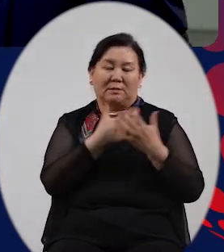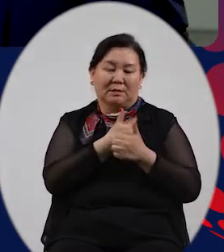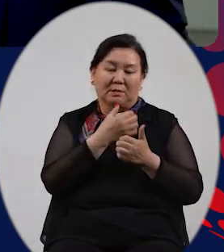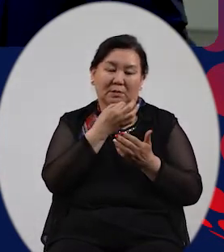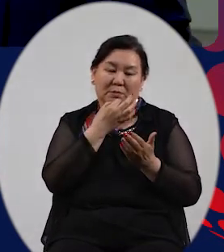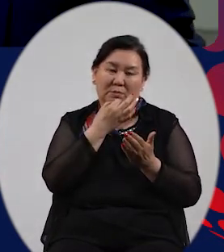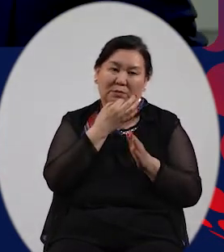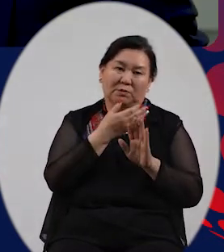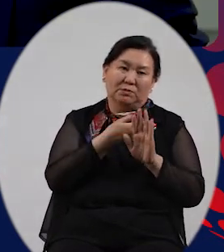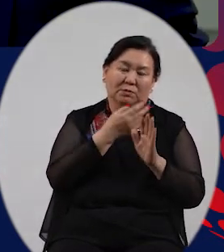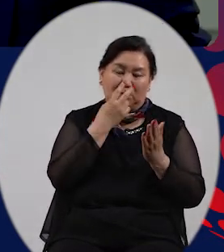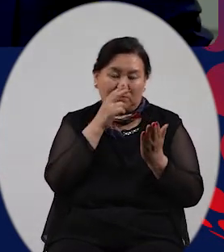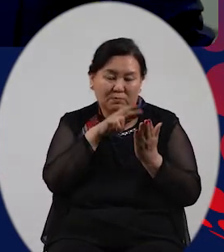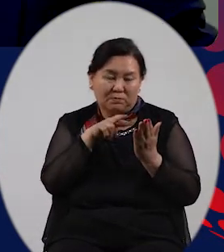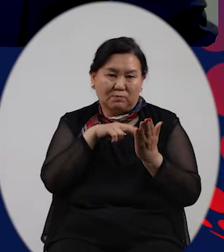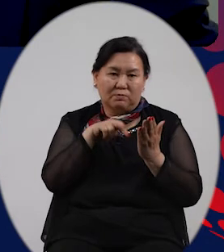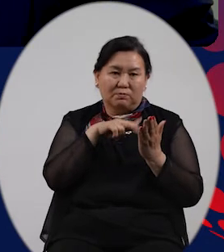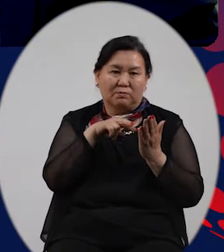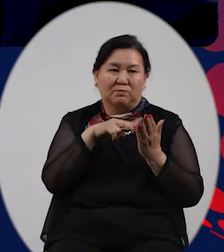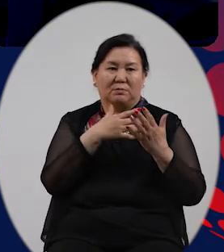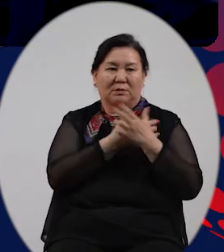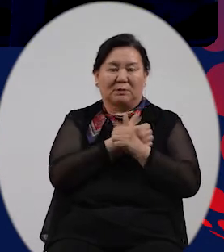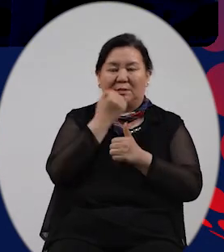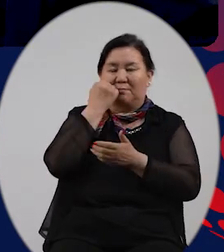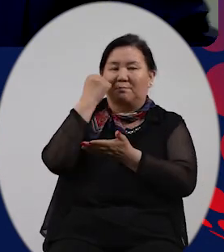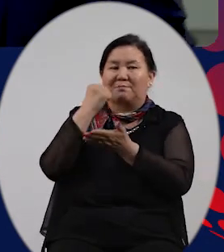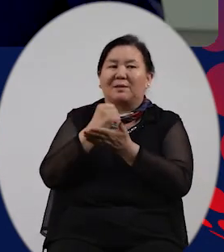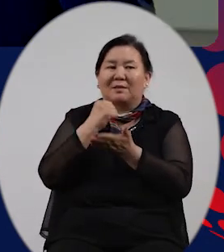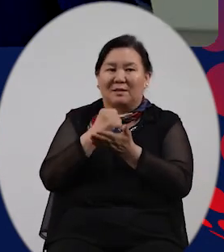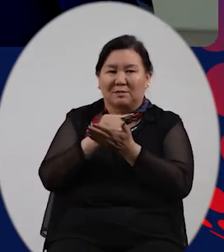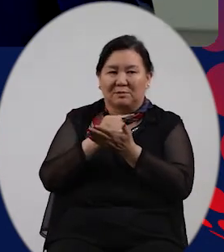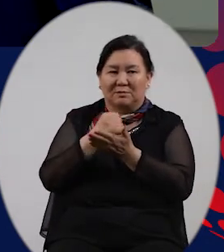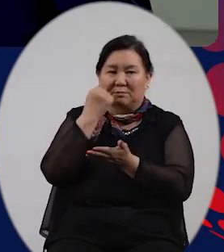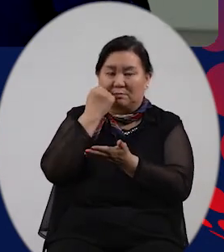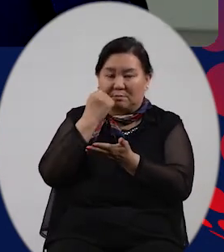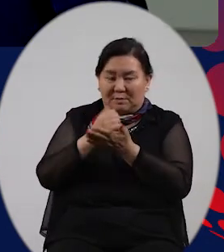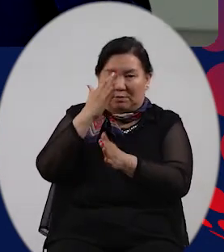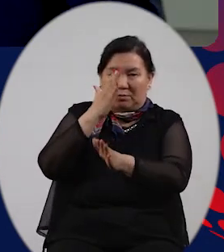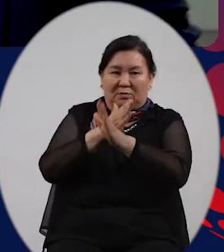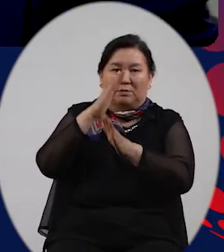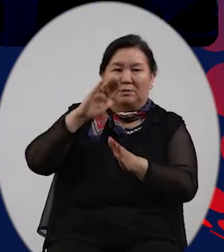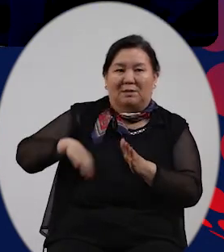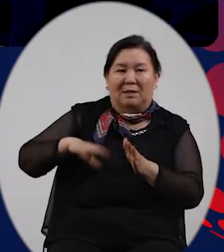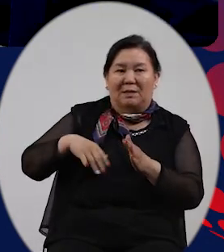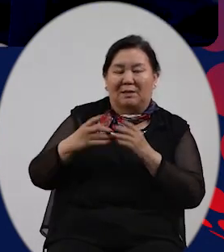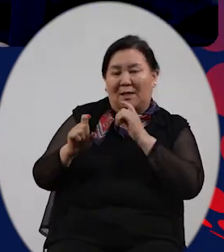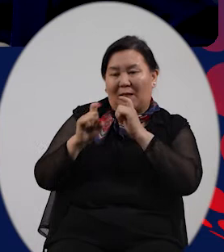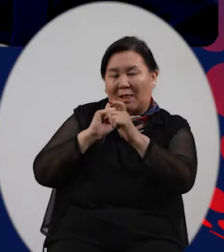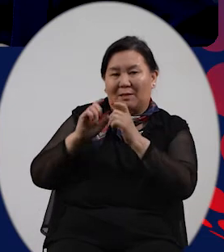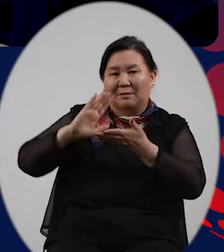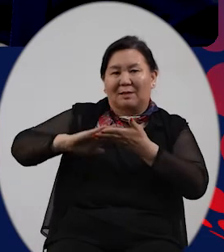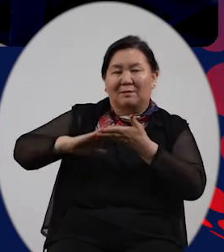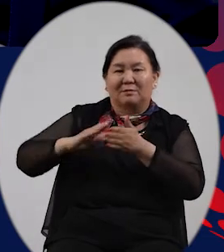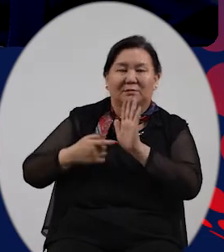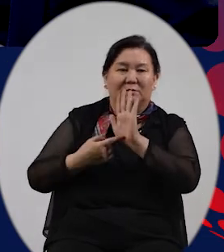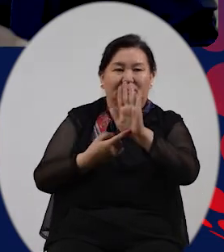хараад энийхээ дагуу бол гэрээгээ баталгаажуулах юм шат байж байгаа. За баталгаажуулсны дараагаар бол харилцагчид танилцуулна